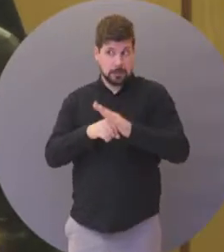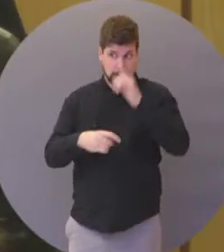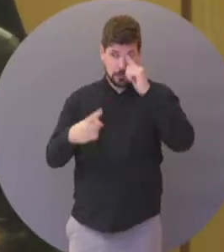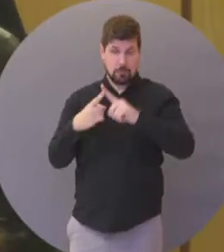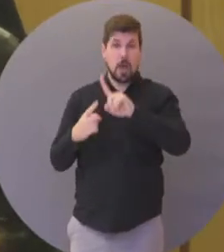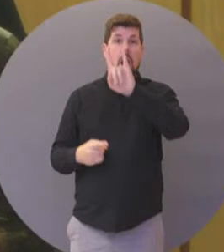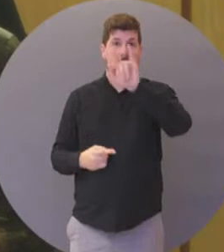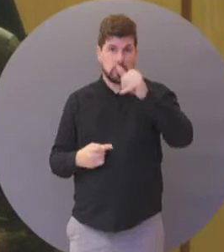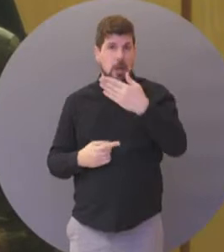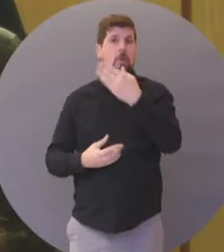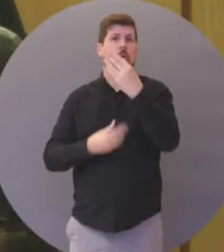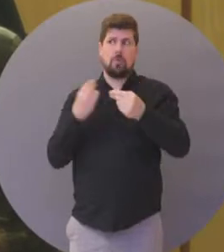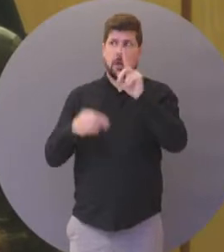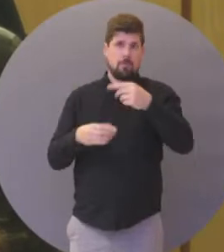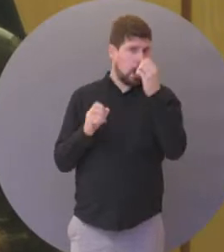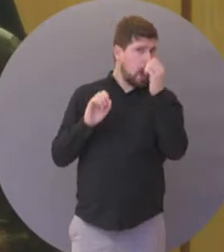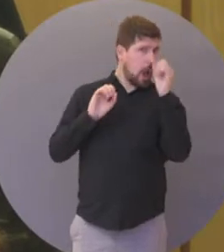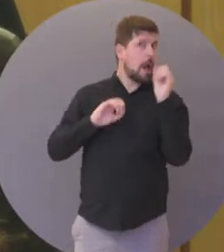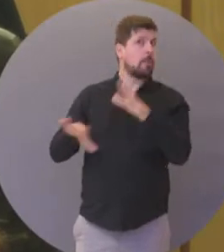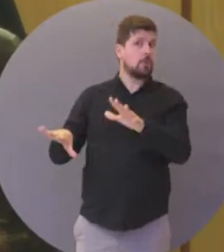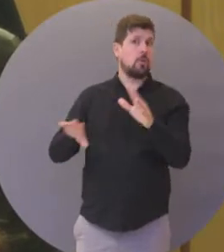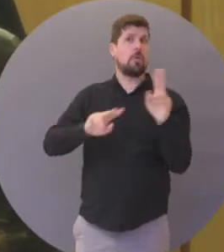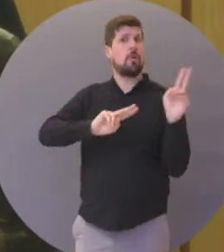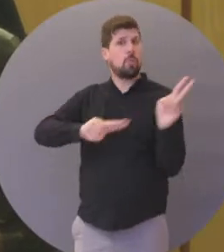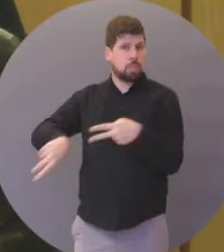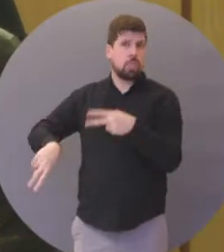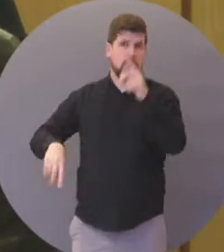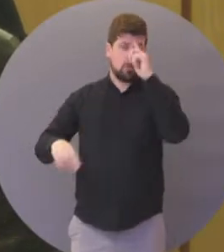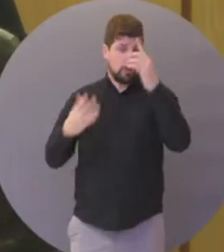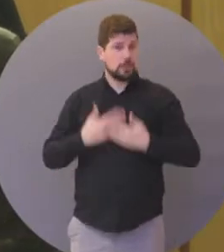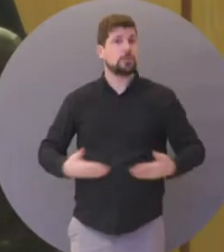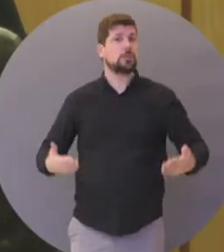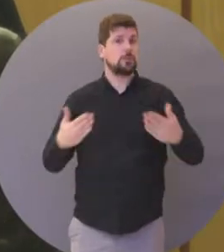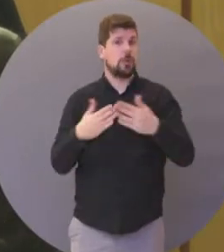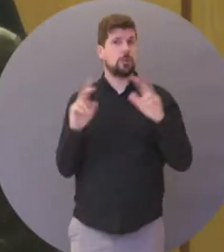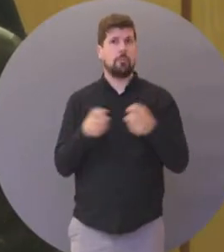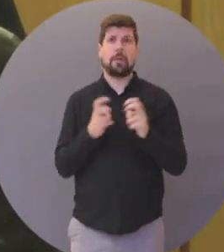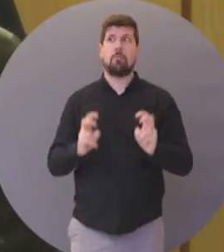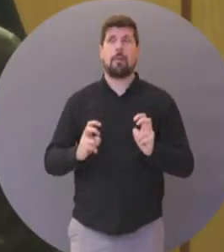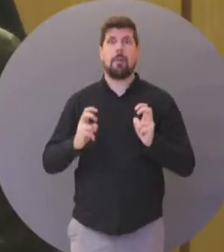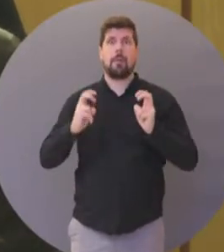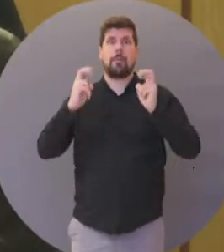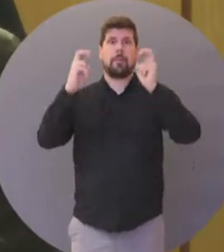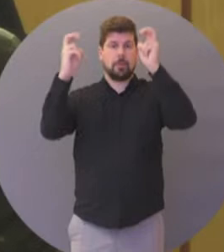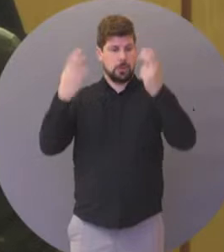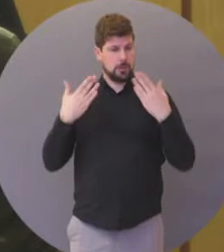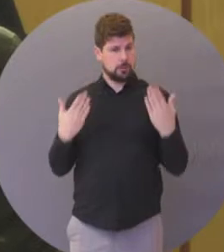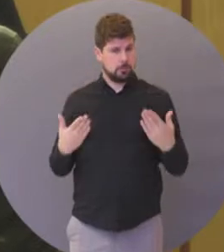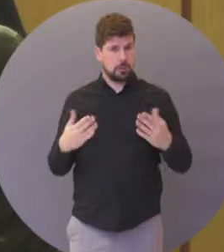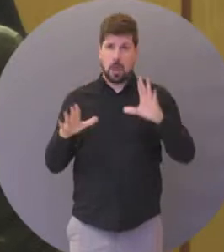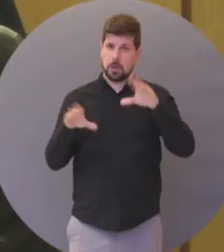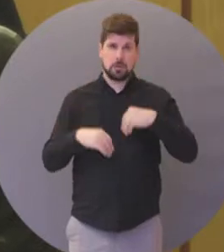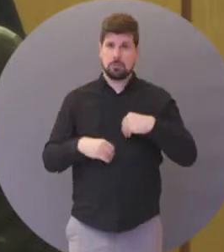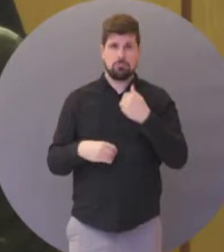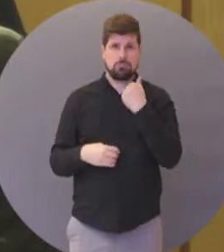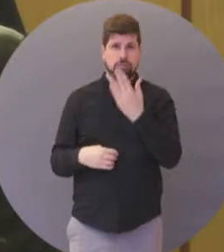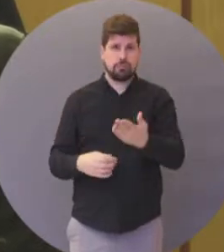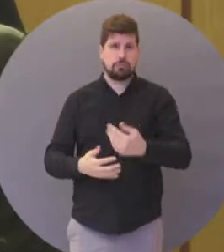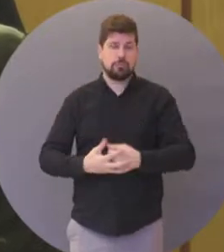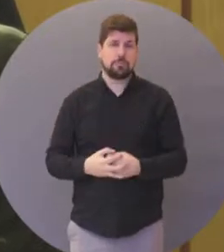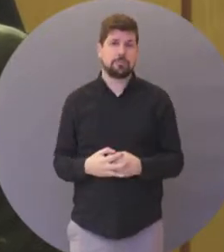et même parfois d'abandon dans un contexte inflationniste en particulier ne sont plus soutenables d'ailleurs